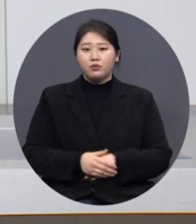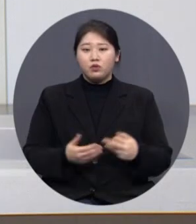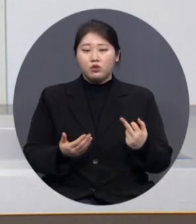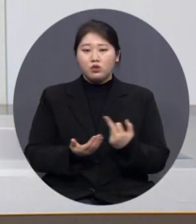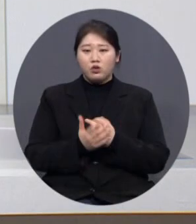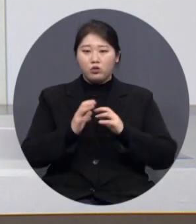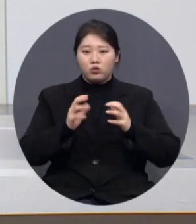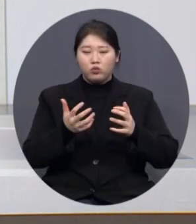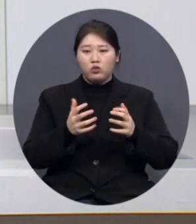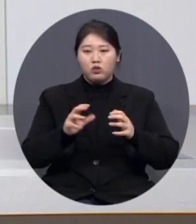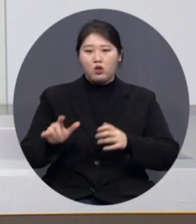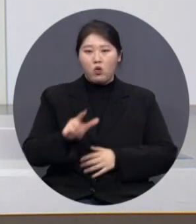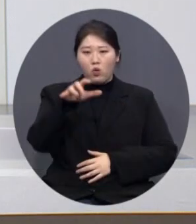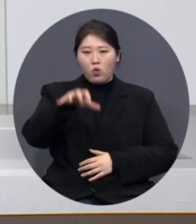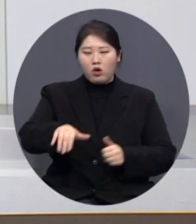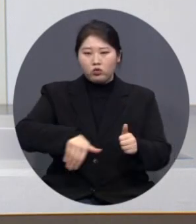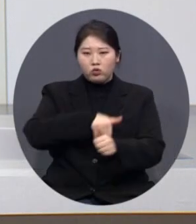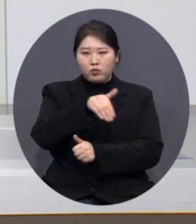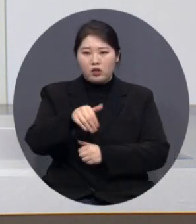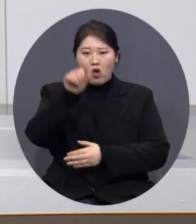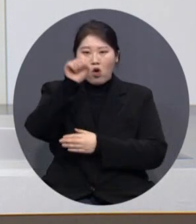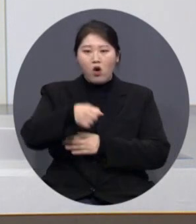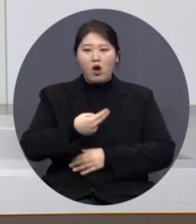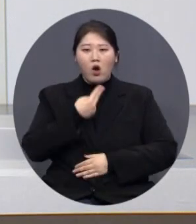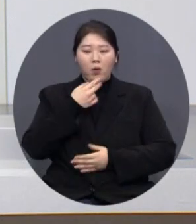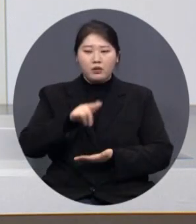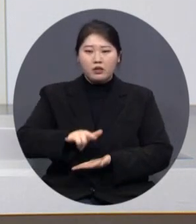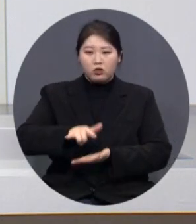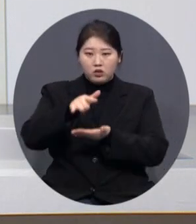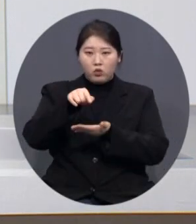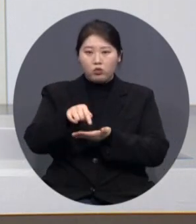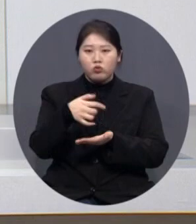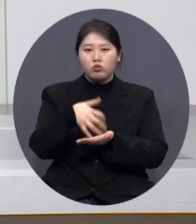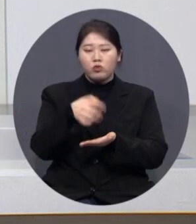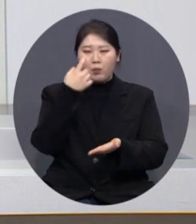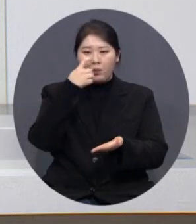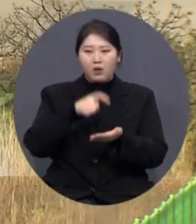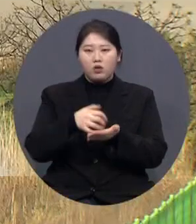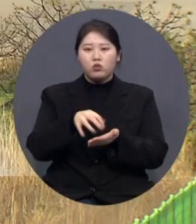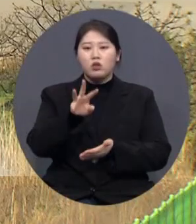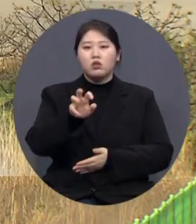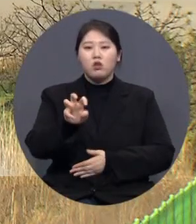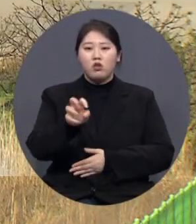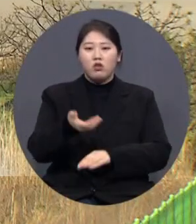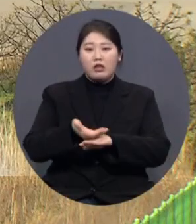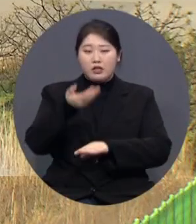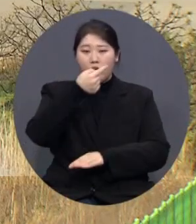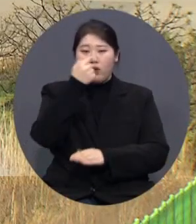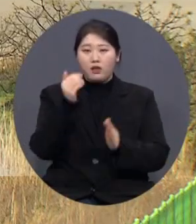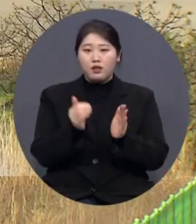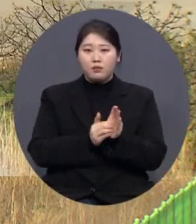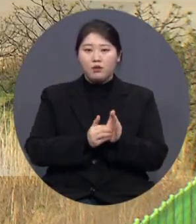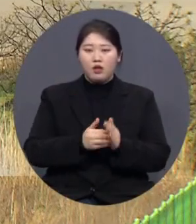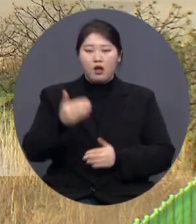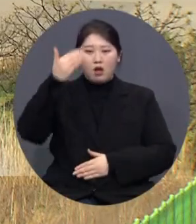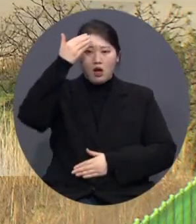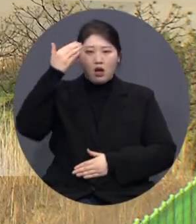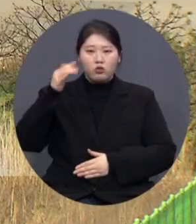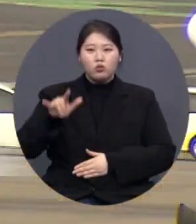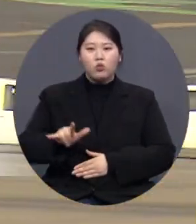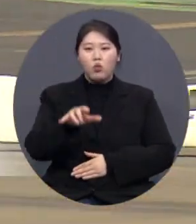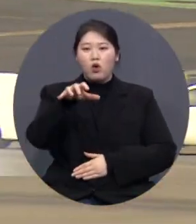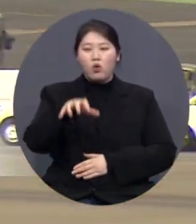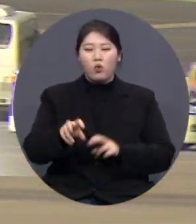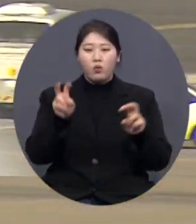제주 국제공항 근처에서 허가를 받지 않고 비행한 드론이 올해 30건이 넘는 것으로 나타났습니다 안국 공항공사